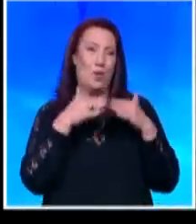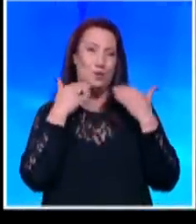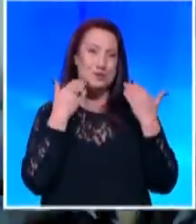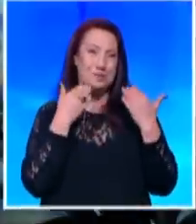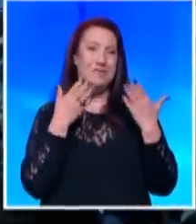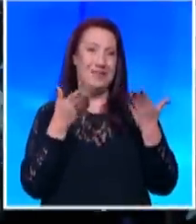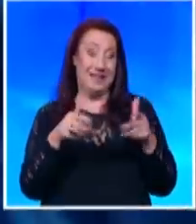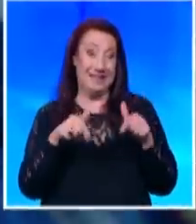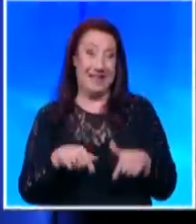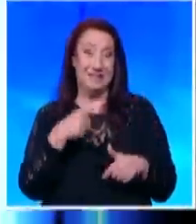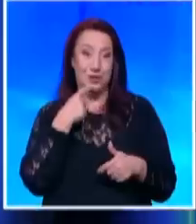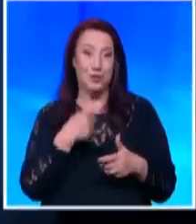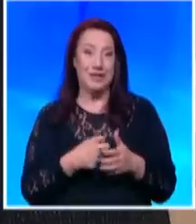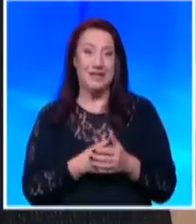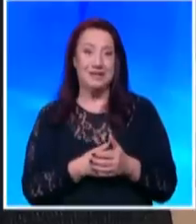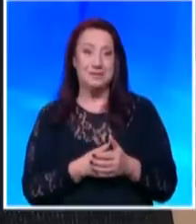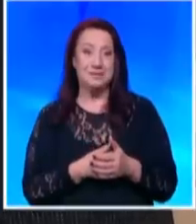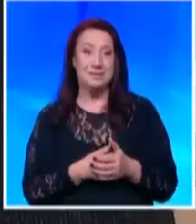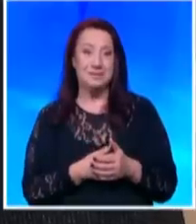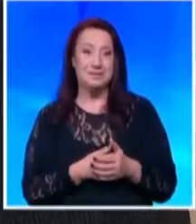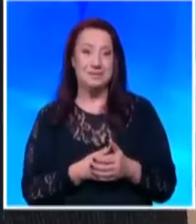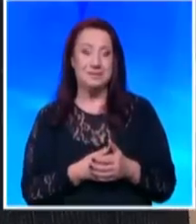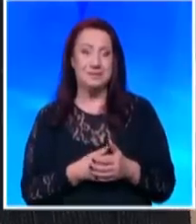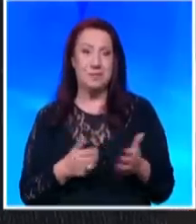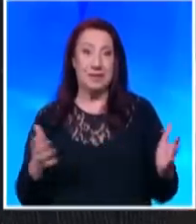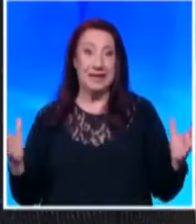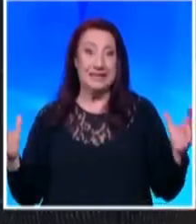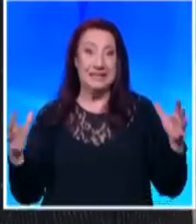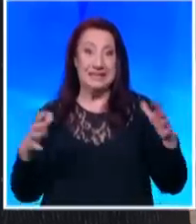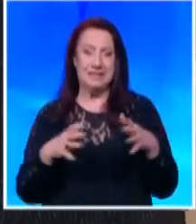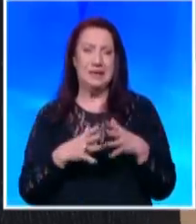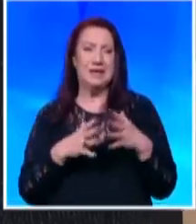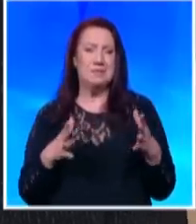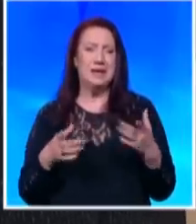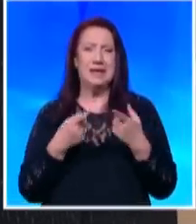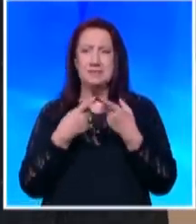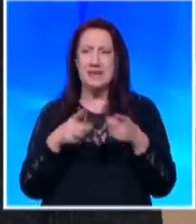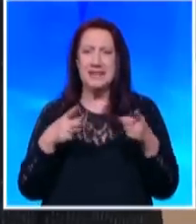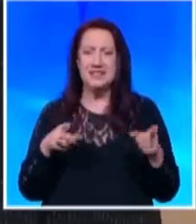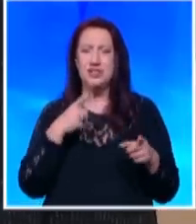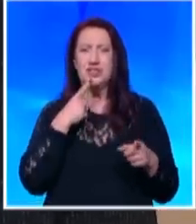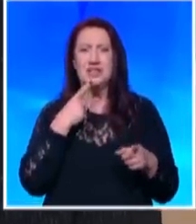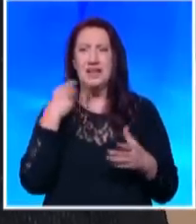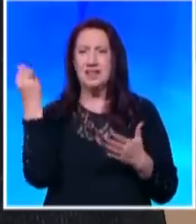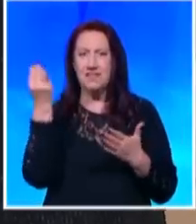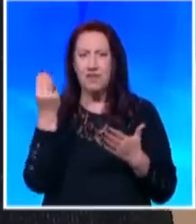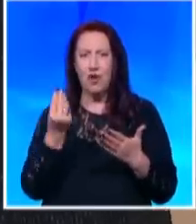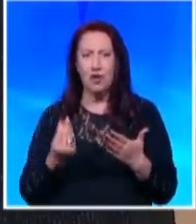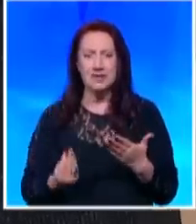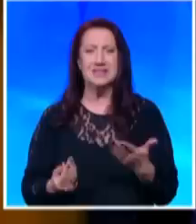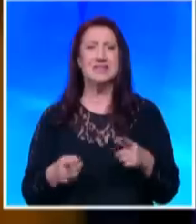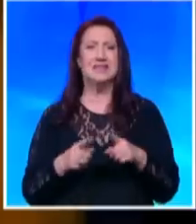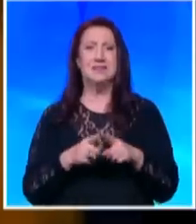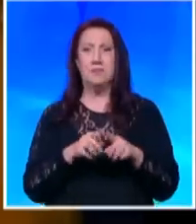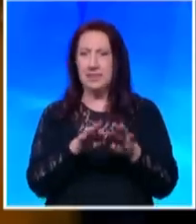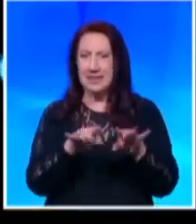Лунар. Събираме много и класически, и живописни творци, плюс дигитални творци, за да създадем